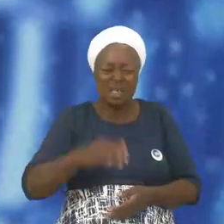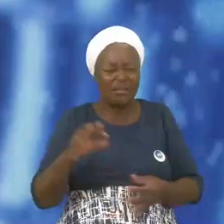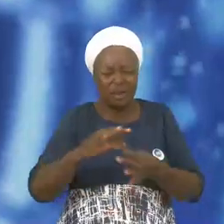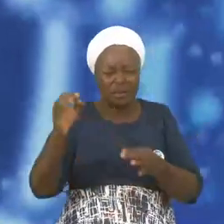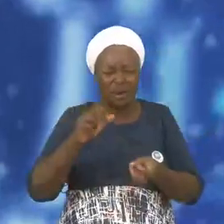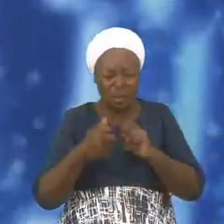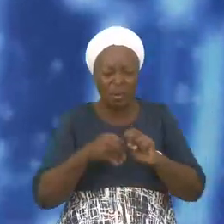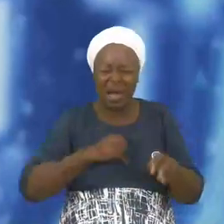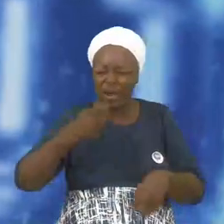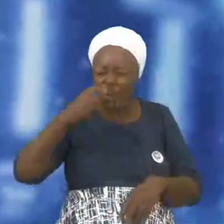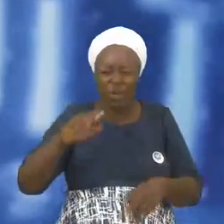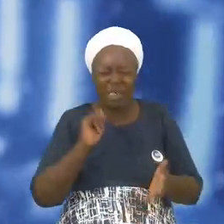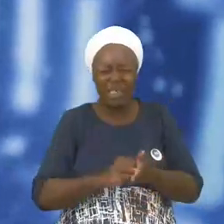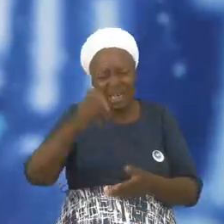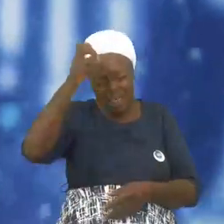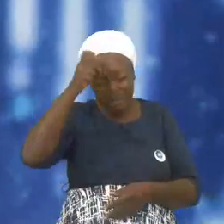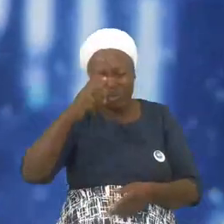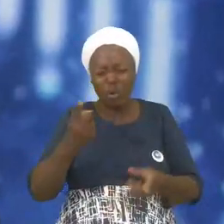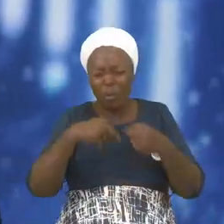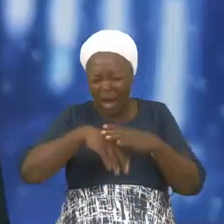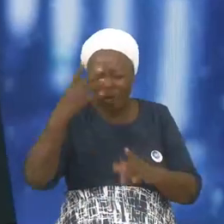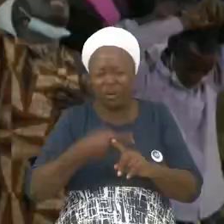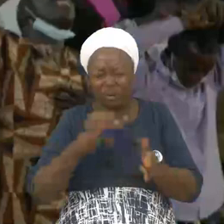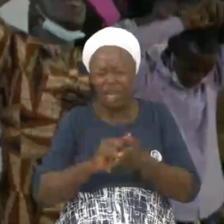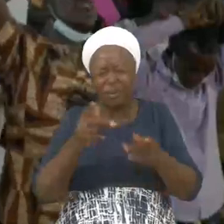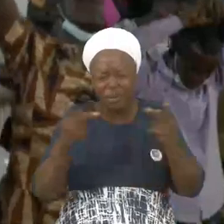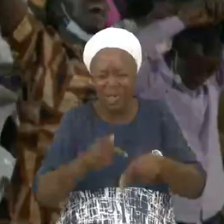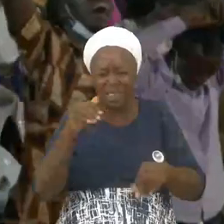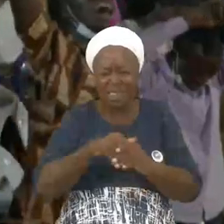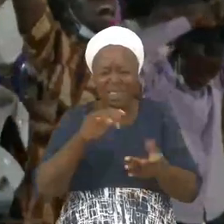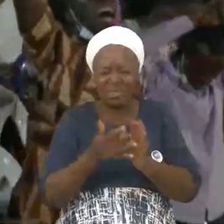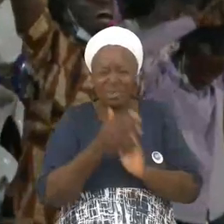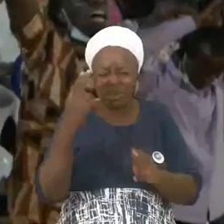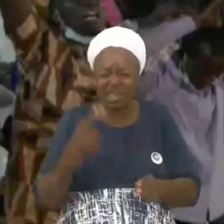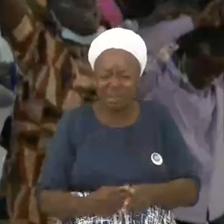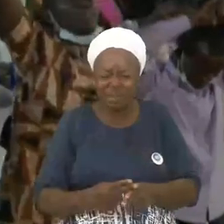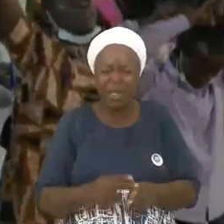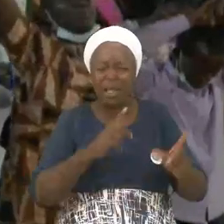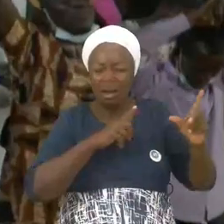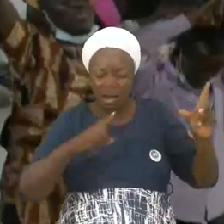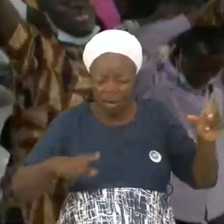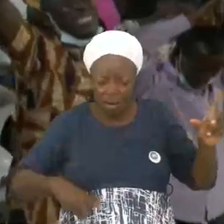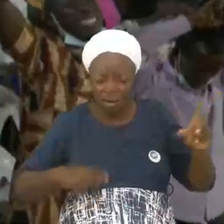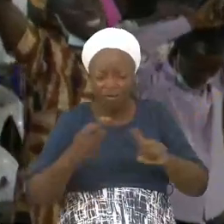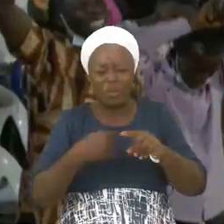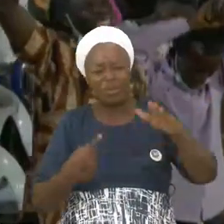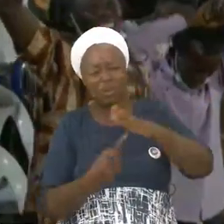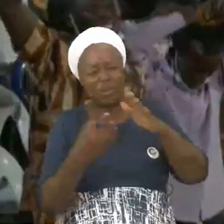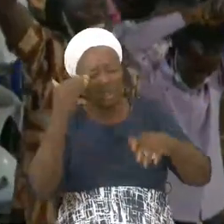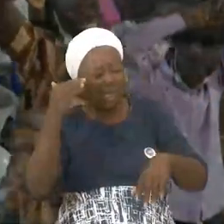de Jésus. Ce problème démoniaque, je commande démon, quitte là-bas au nom